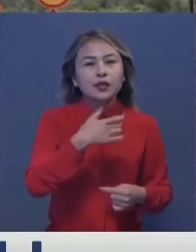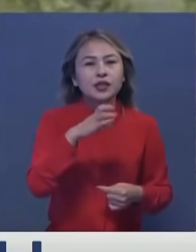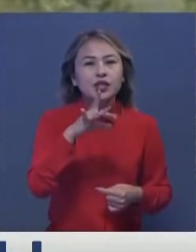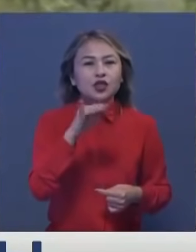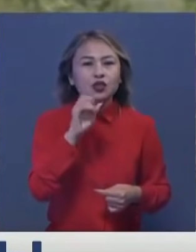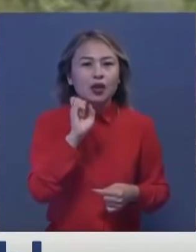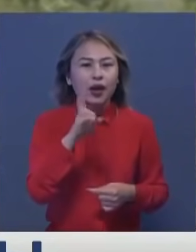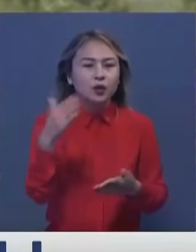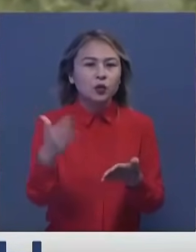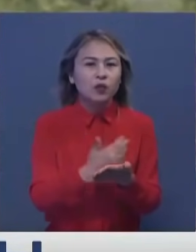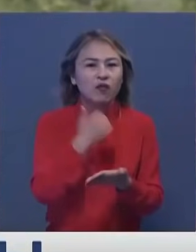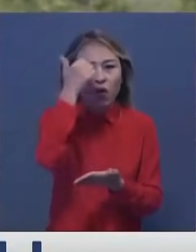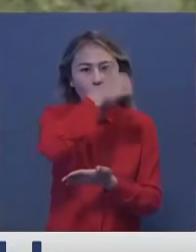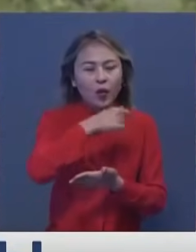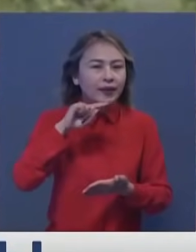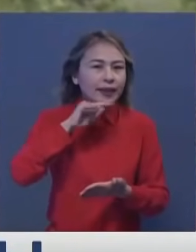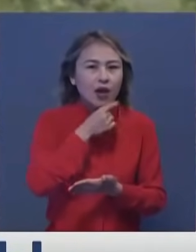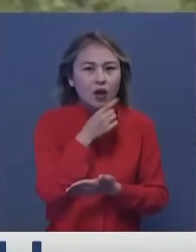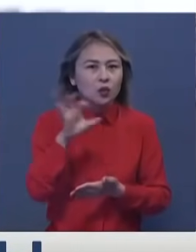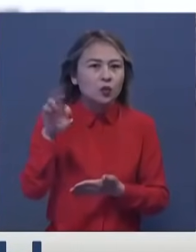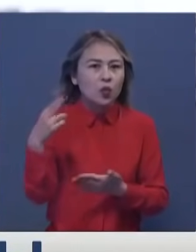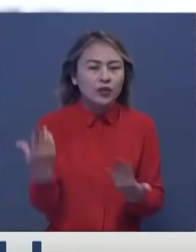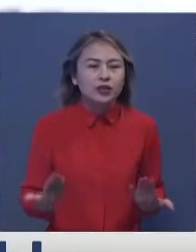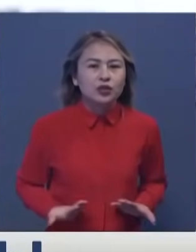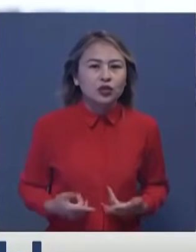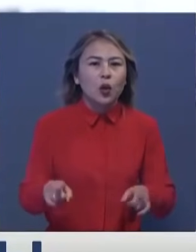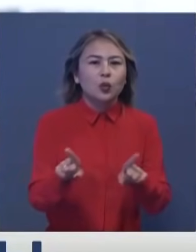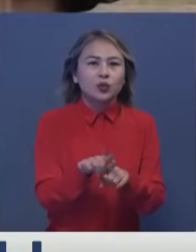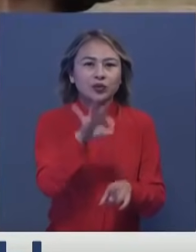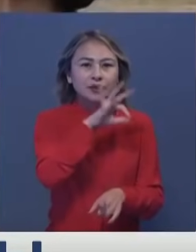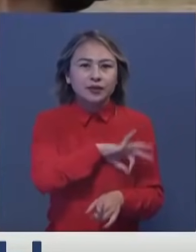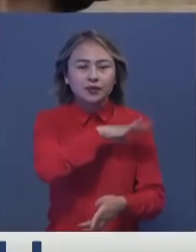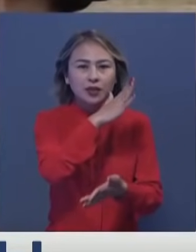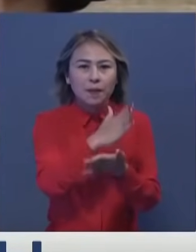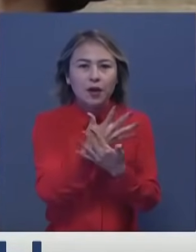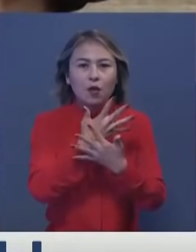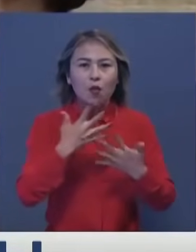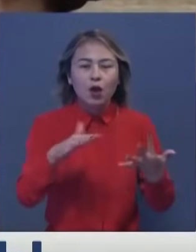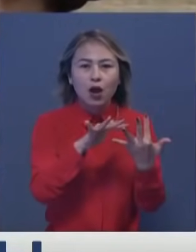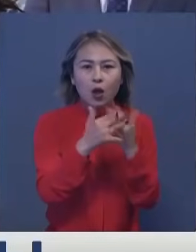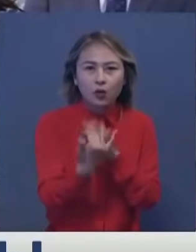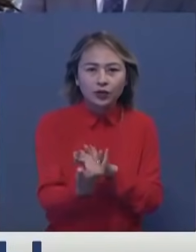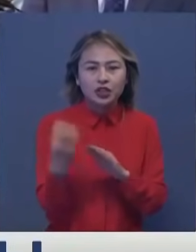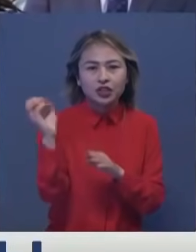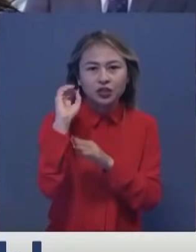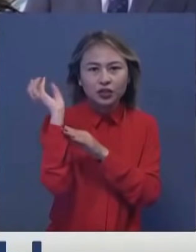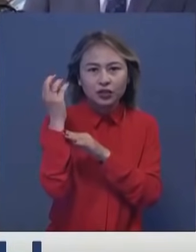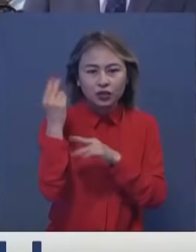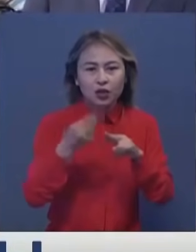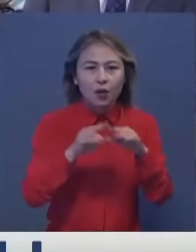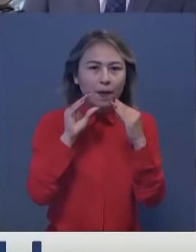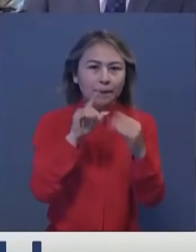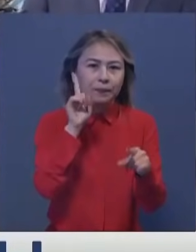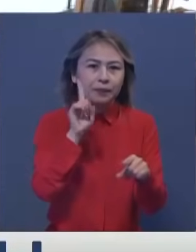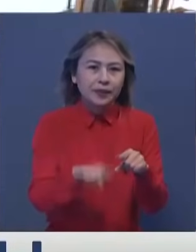жаңа жол экономикалық жағынан ғана емес, әлеуметтік тұрғысынан да тиімді екенін айтады. Әсіресе ауылдарға жедел жәрдем көліктері тез